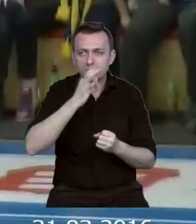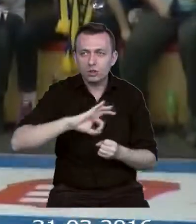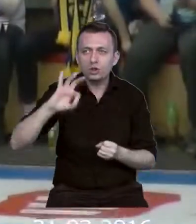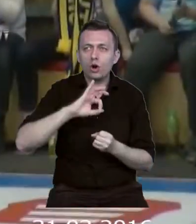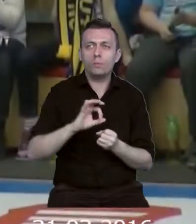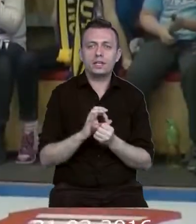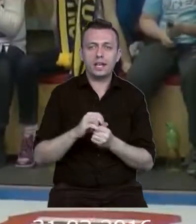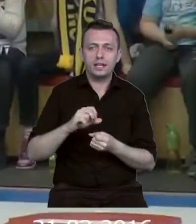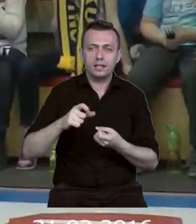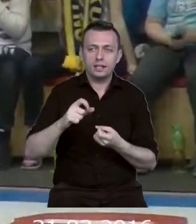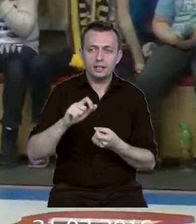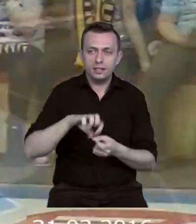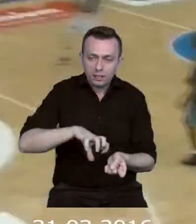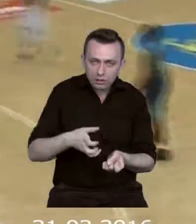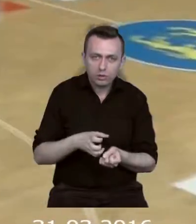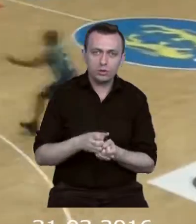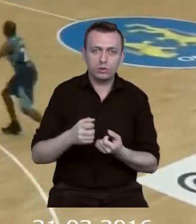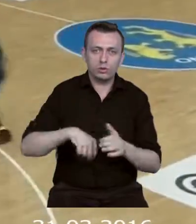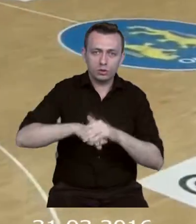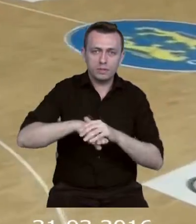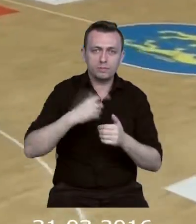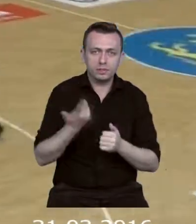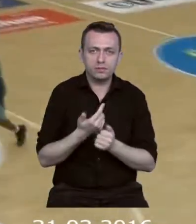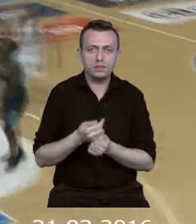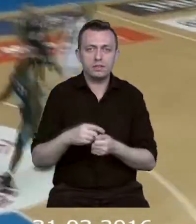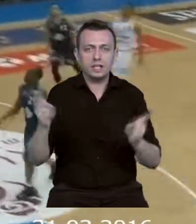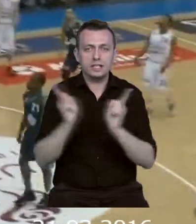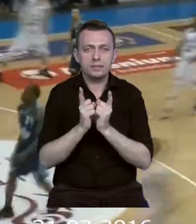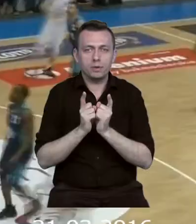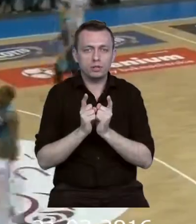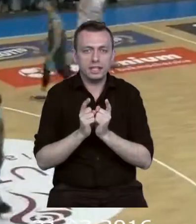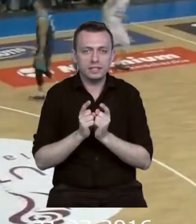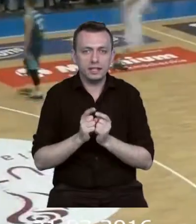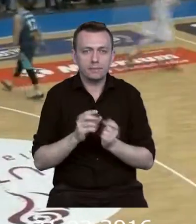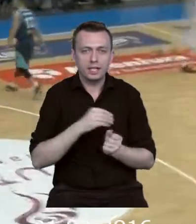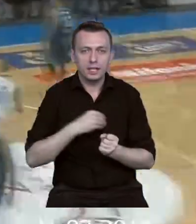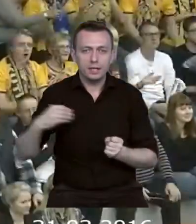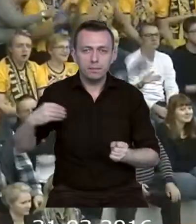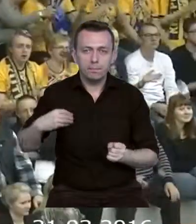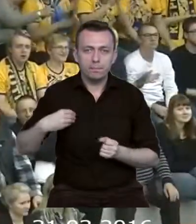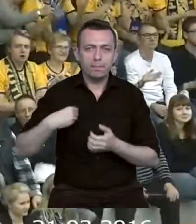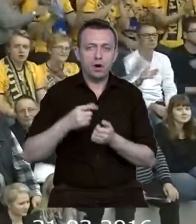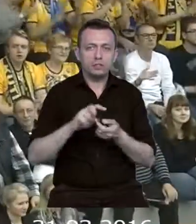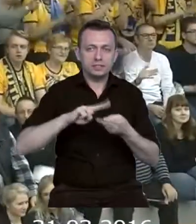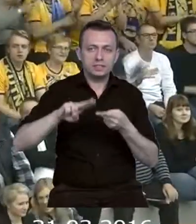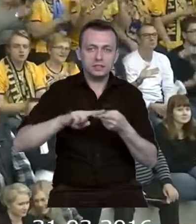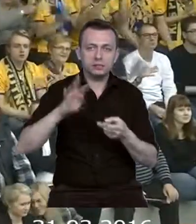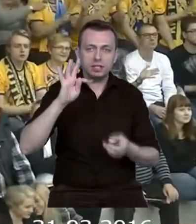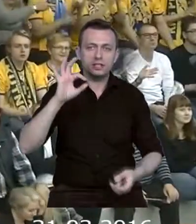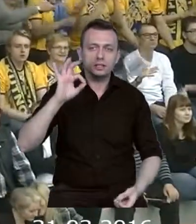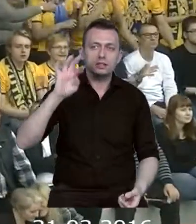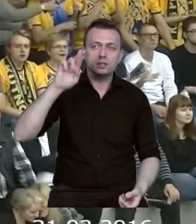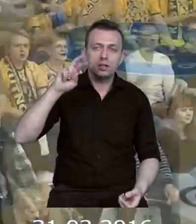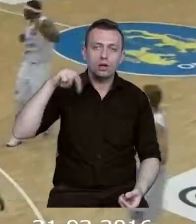w Toruniu nie ukrywa medalowych ambicji, co dobitnie potwierdza zbudowany skład. Spotkanie Polski Cukier Toruń Polfarmex